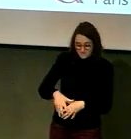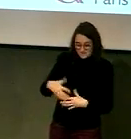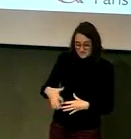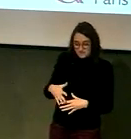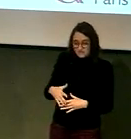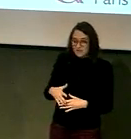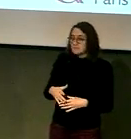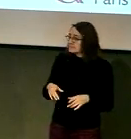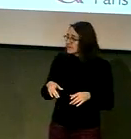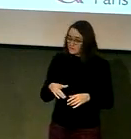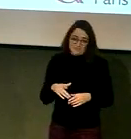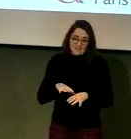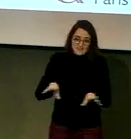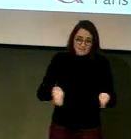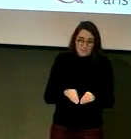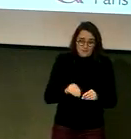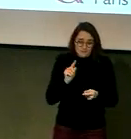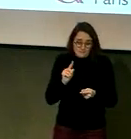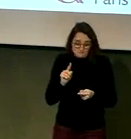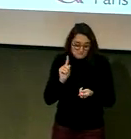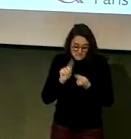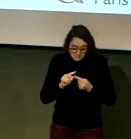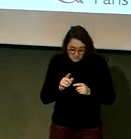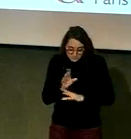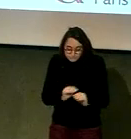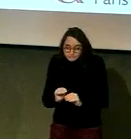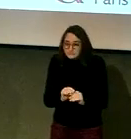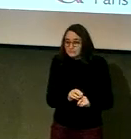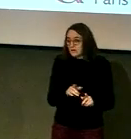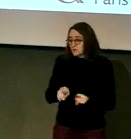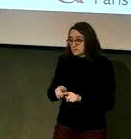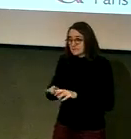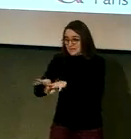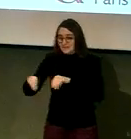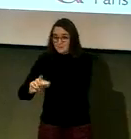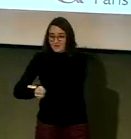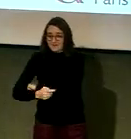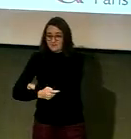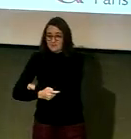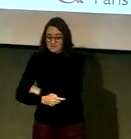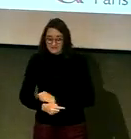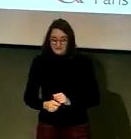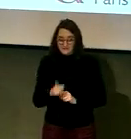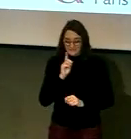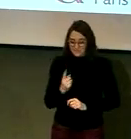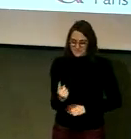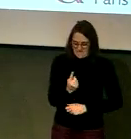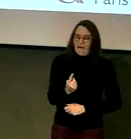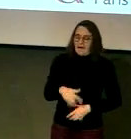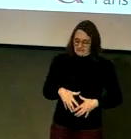mais aussi les équipes d'addiction, puisqu'elles vont débouler, si on peut dire, parce qu'elles sont enceintes et qu'il y a un